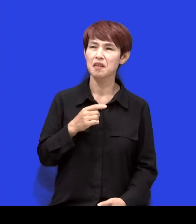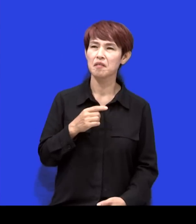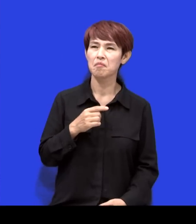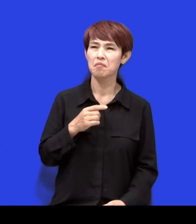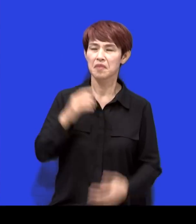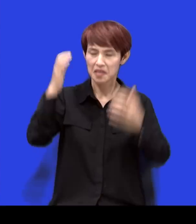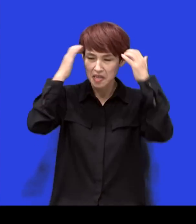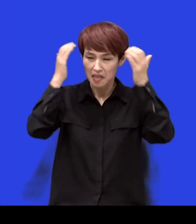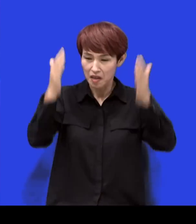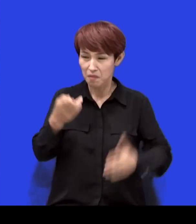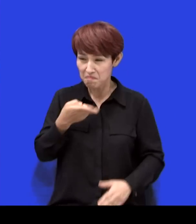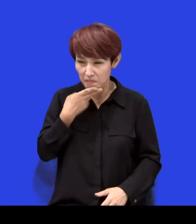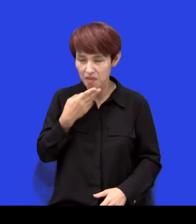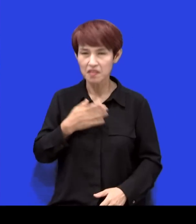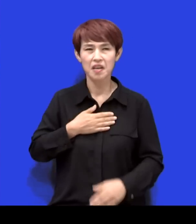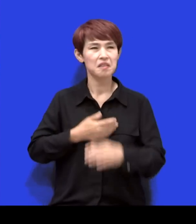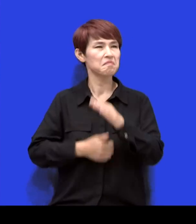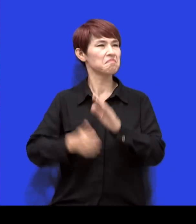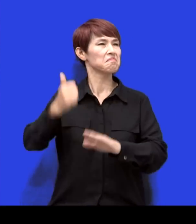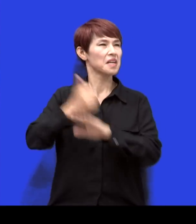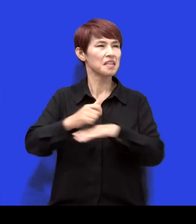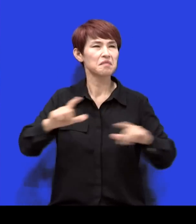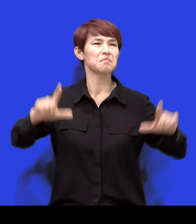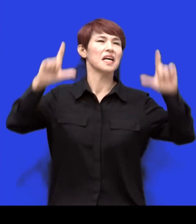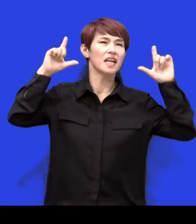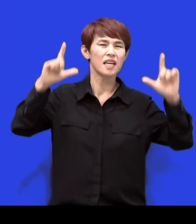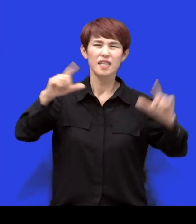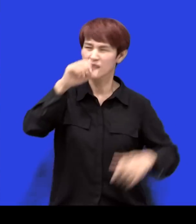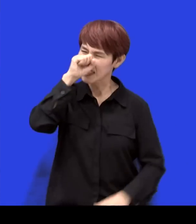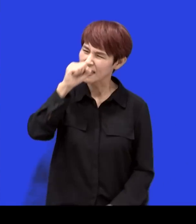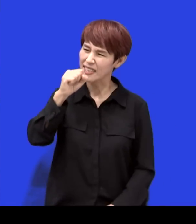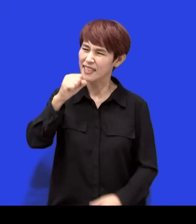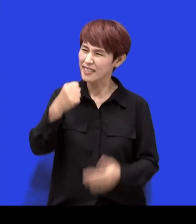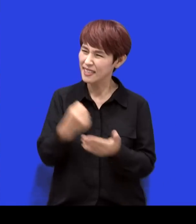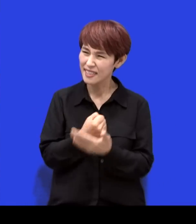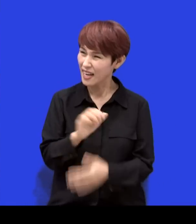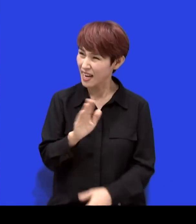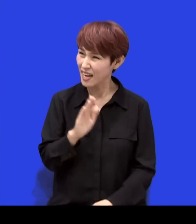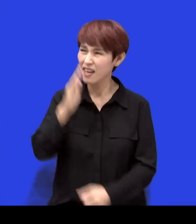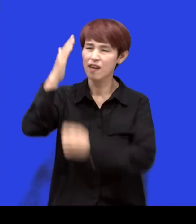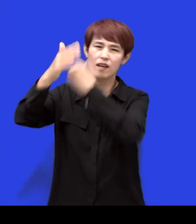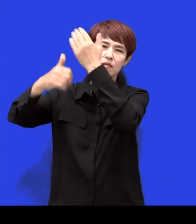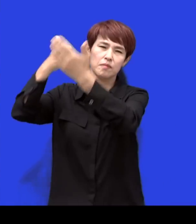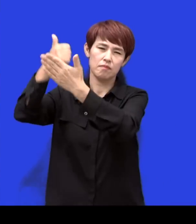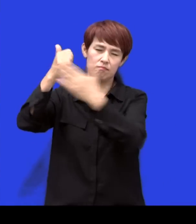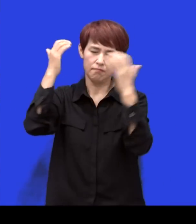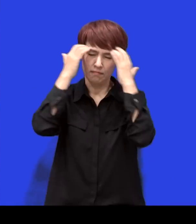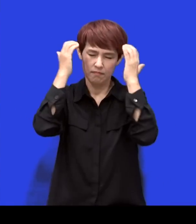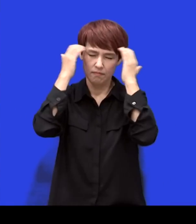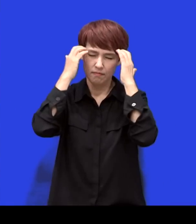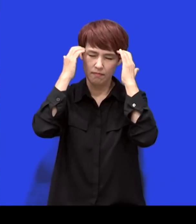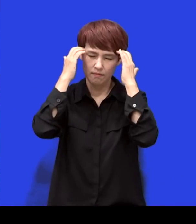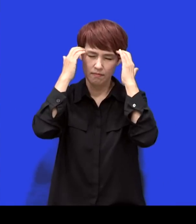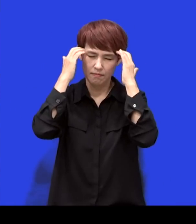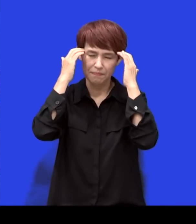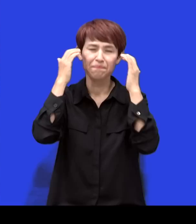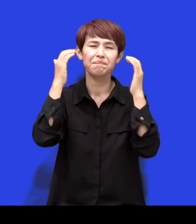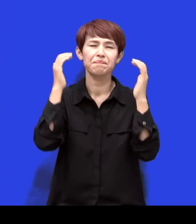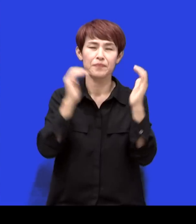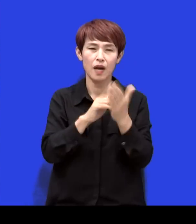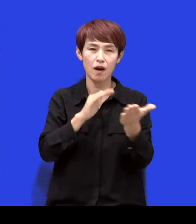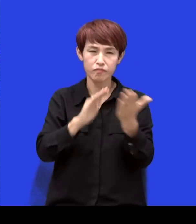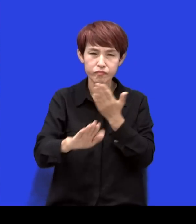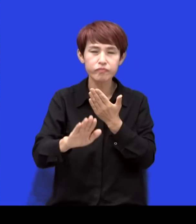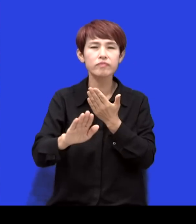지금 이런 부와 명예를 얻을 수 있었다면 더 좋았을 텐데 반드시 하나님께서 우리를 그 학교를 보내고 졸업을